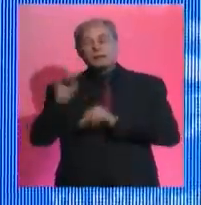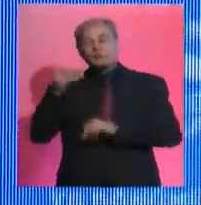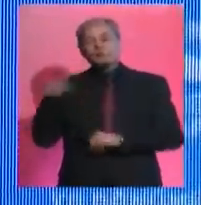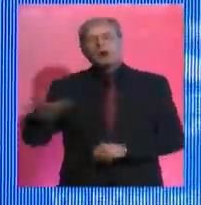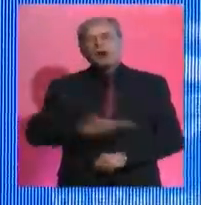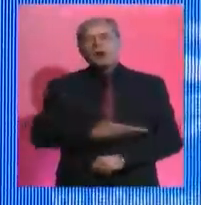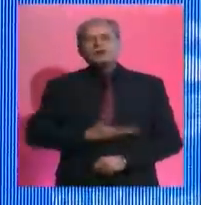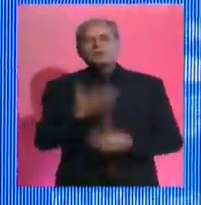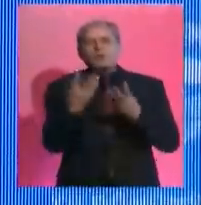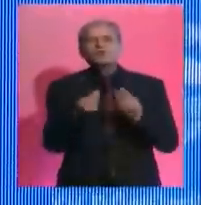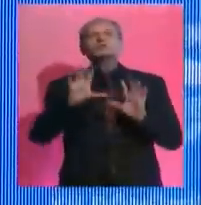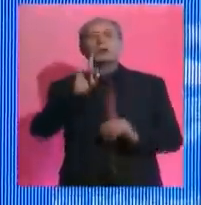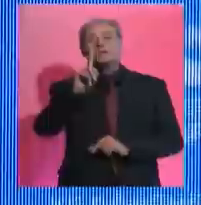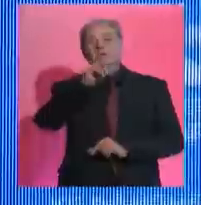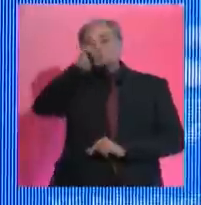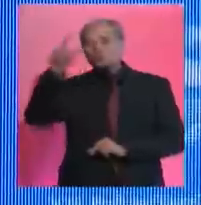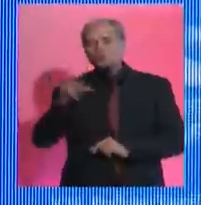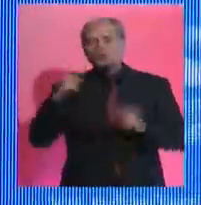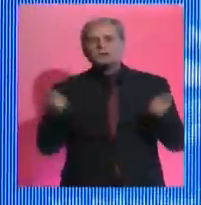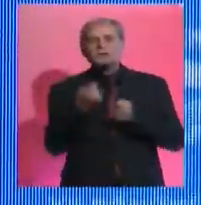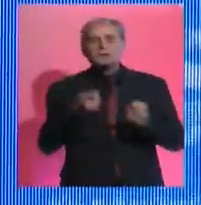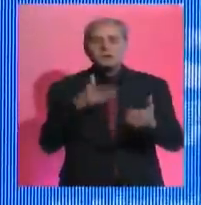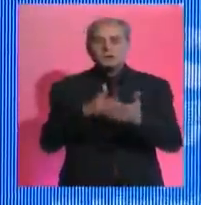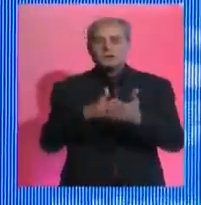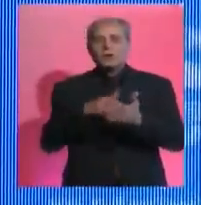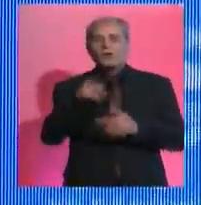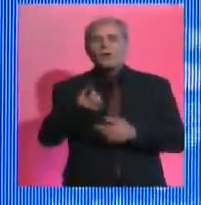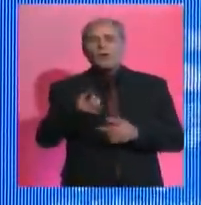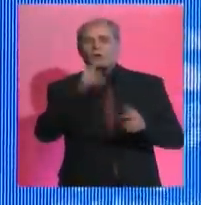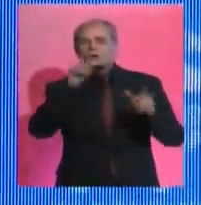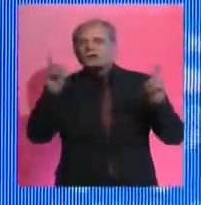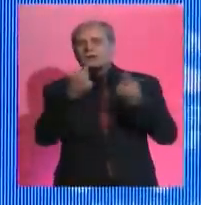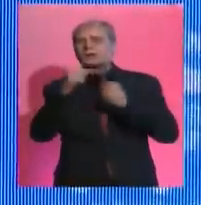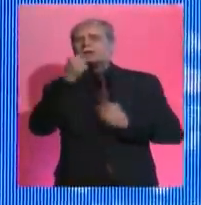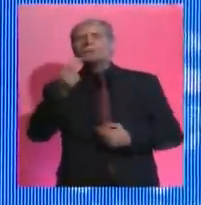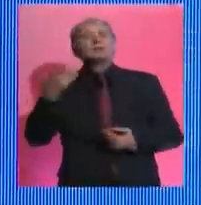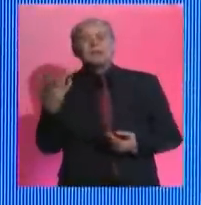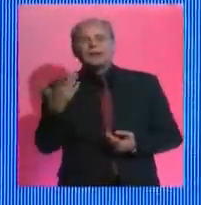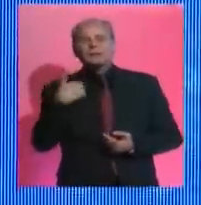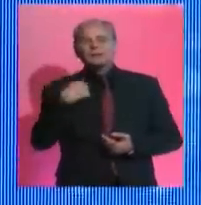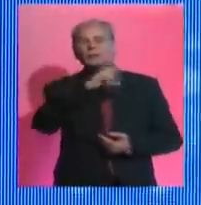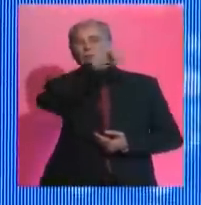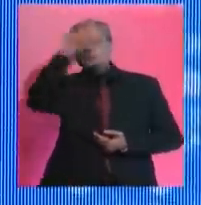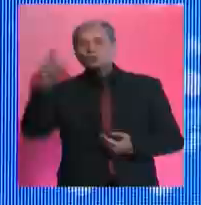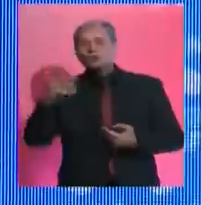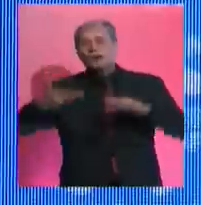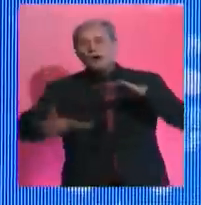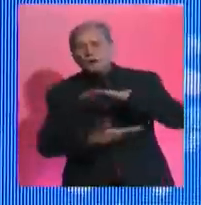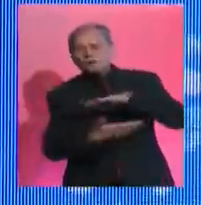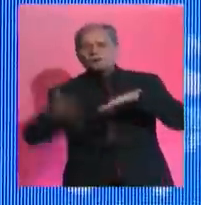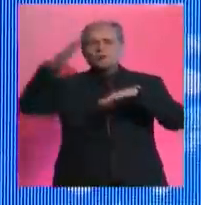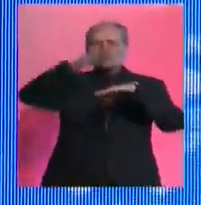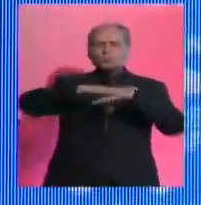aç girmeyeceği bir Türkiye için çalışmaktır o Ezgi ülkemizin Yer altı ve yer üstü